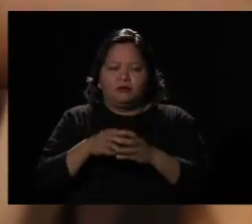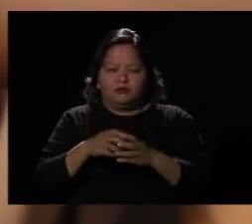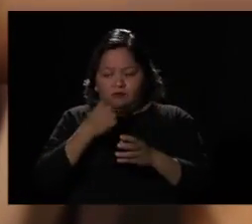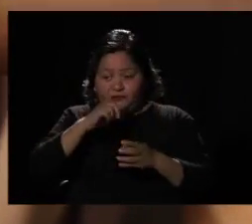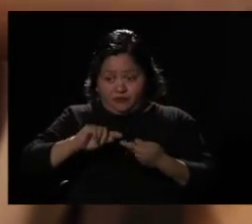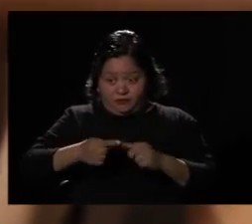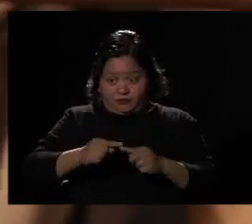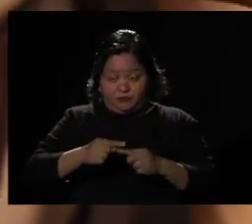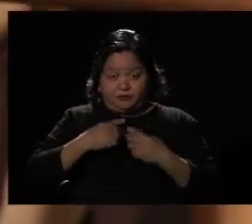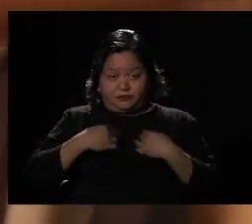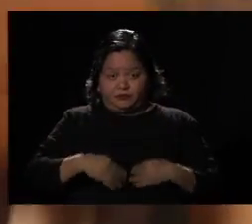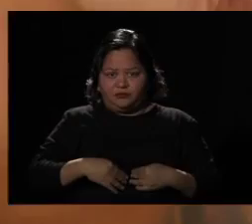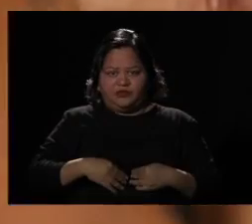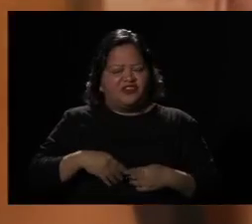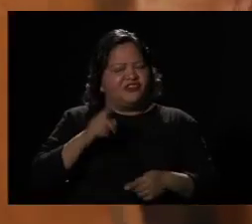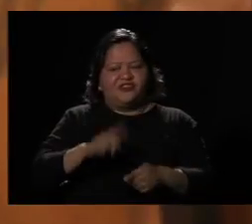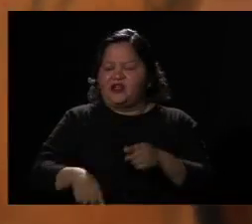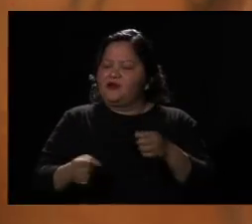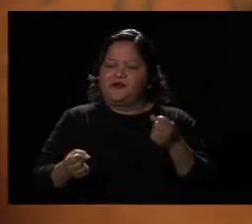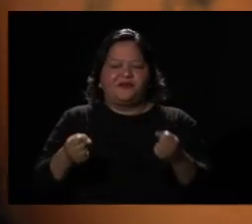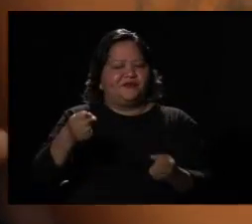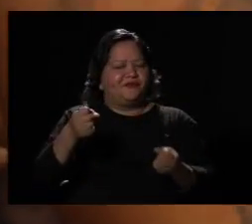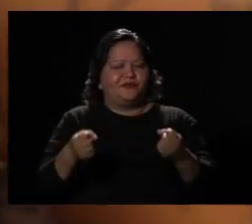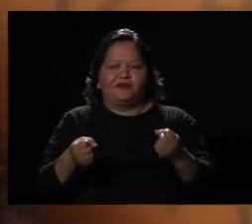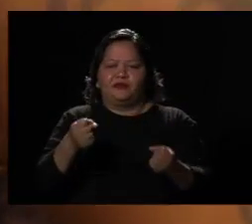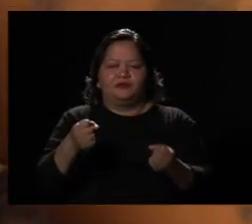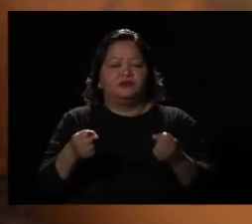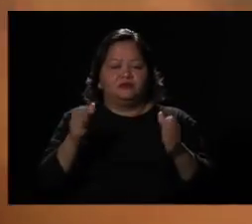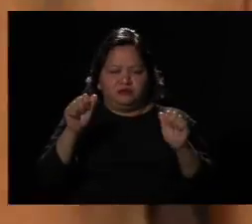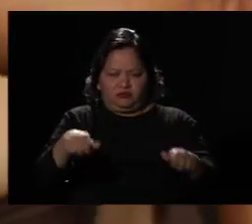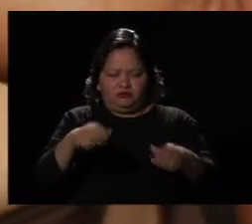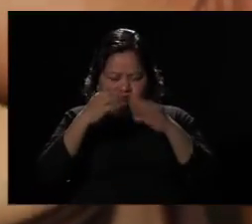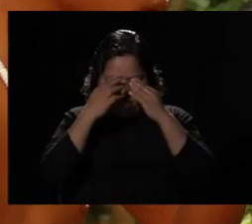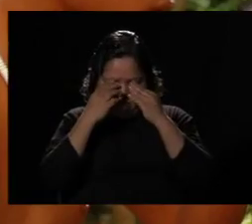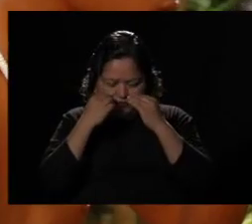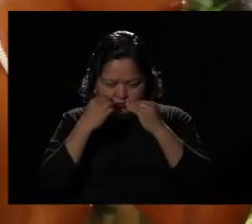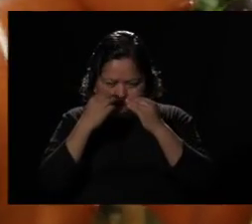na taw-taw zangin hagimen I amot.